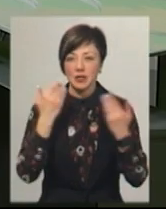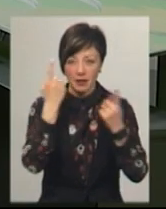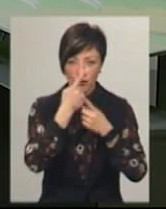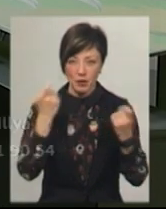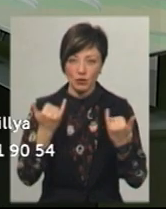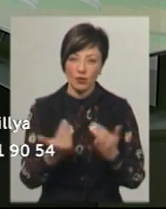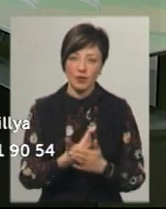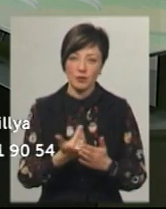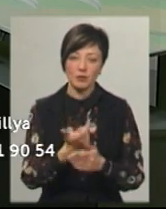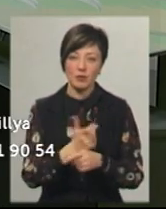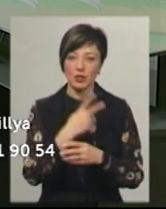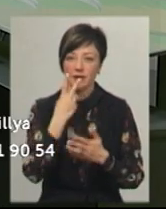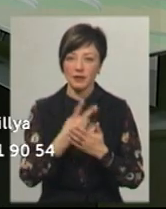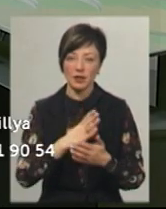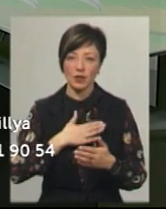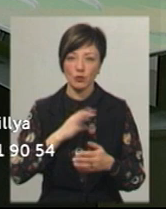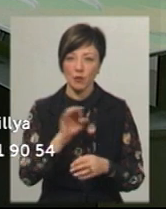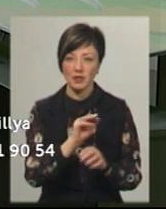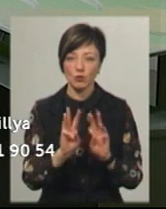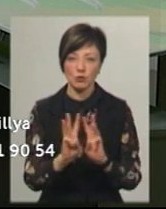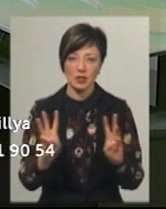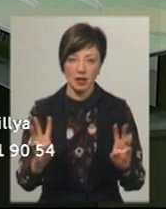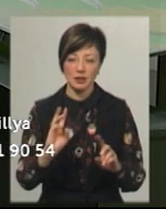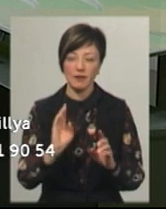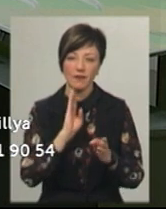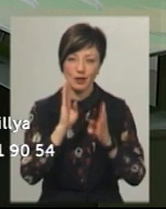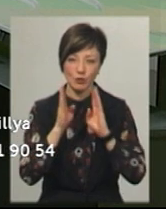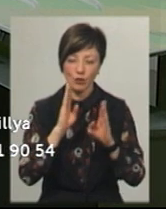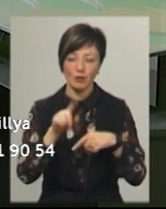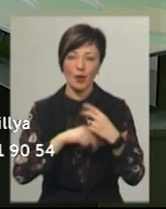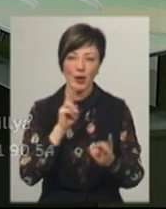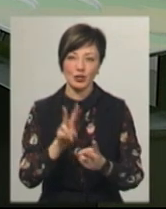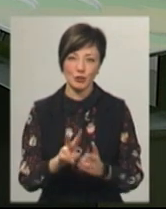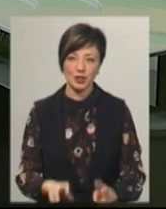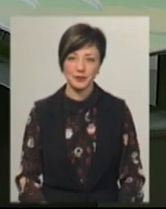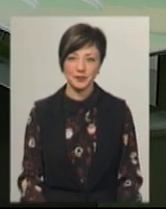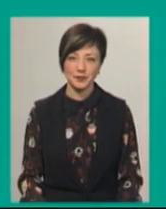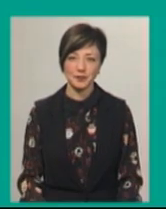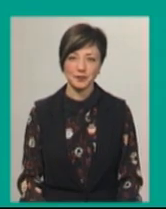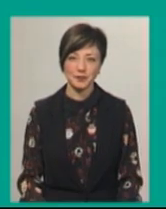інформація цього випуску. Більше дивіться на нашому офіційному сайті та на сторінці у Фейсбук. Побачимось.